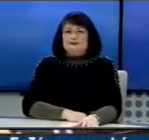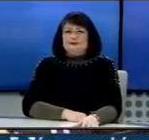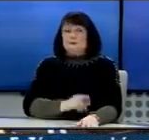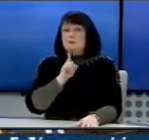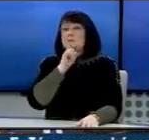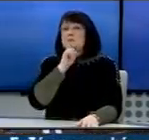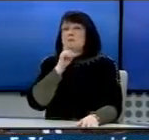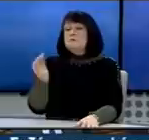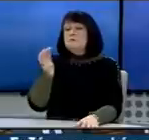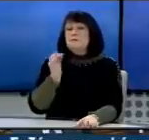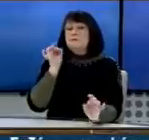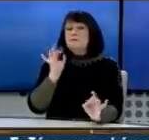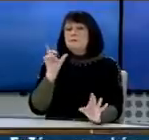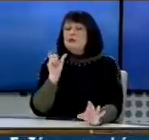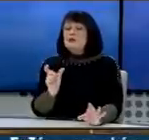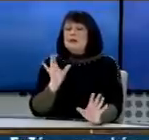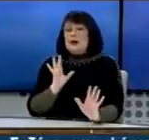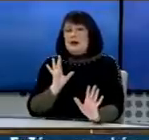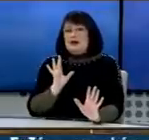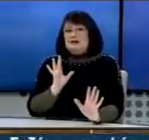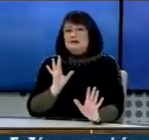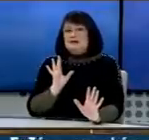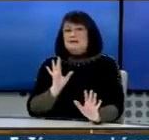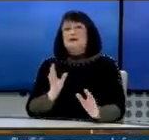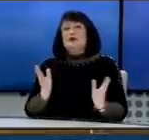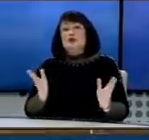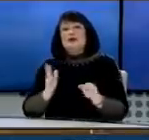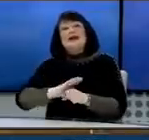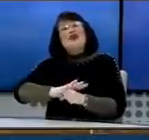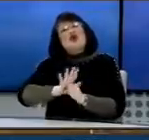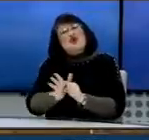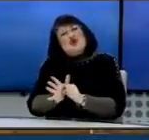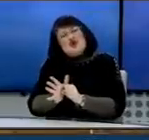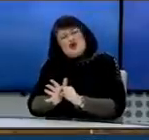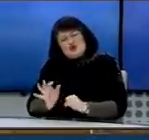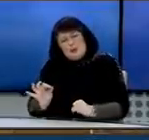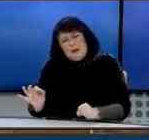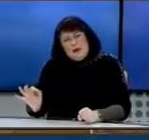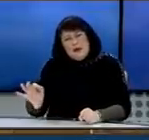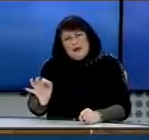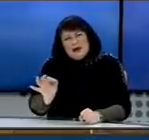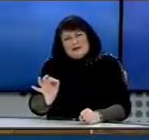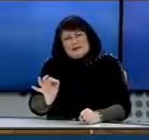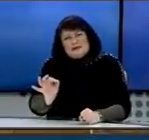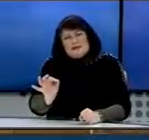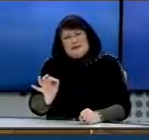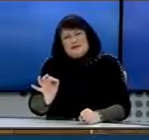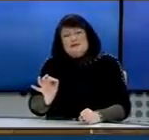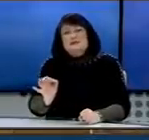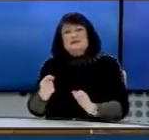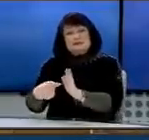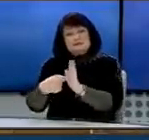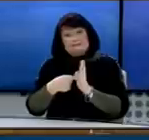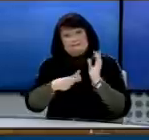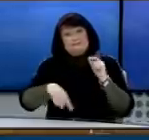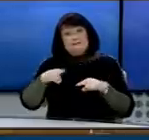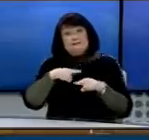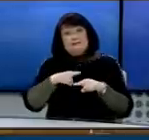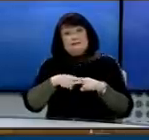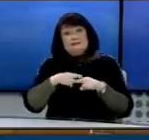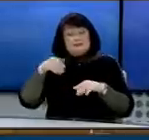Κουβέντα δεν είχατε να πείτε για το γεγονός ότι μέσα στην πανδημία η Ελλάδα παρουσίασε την